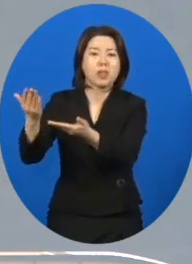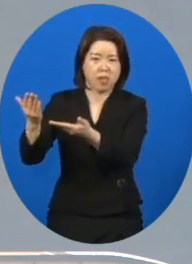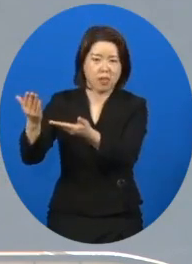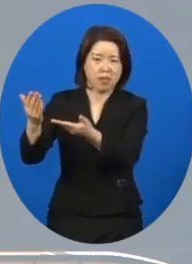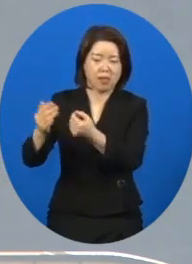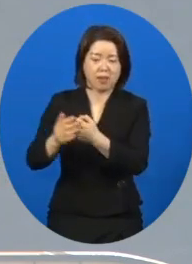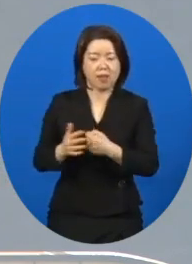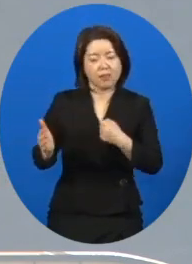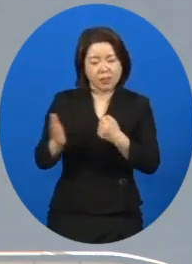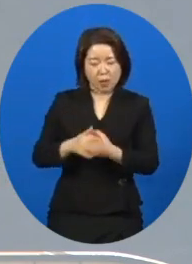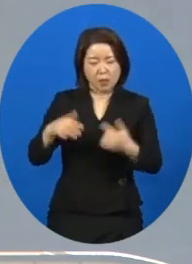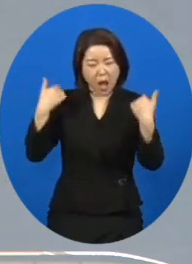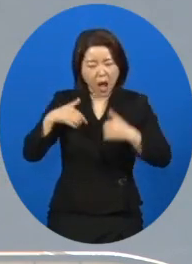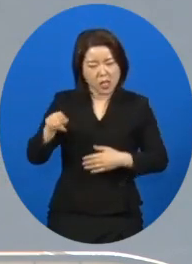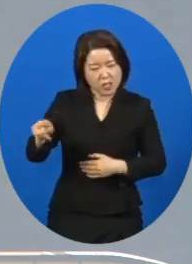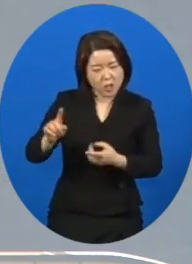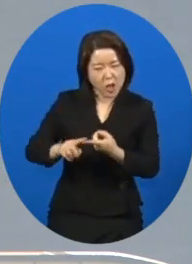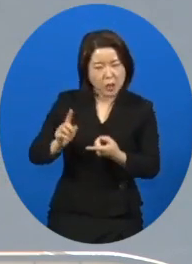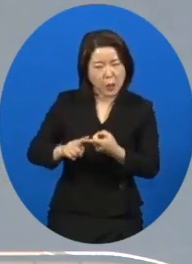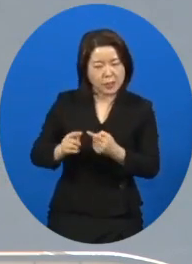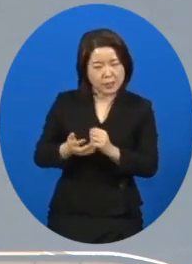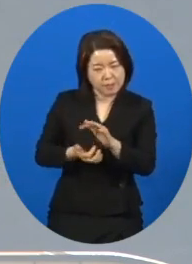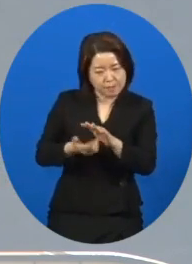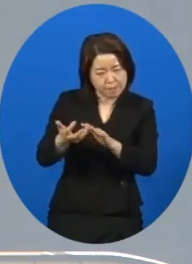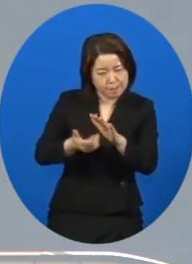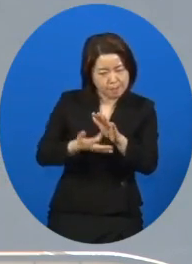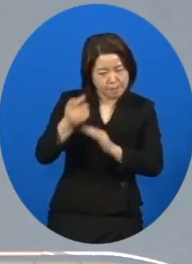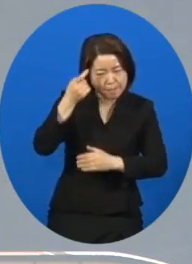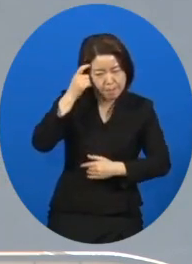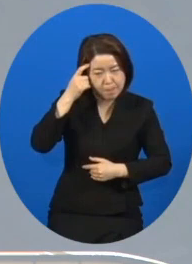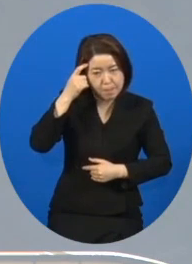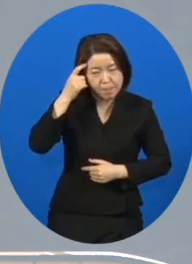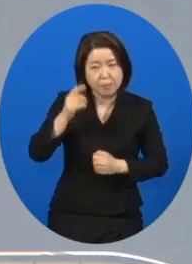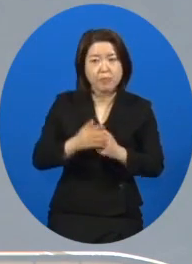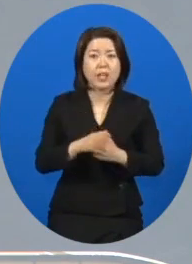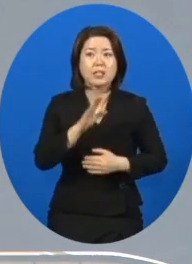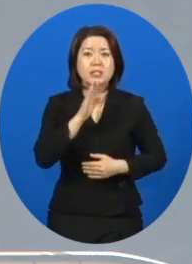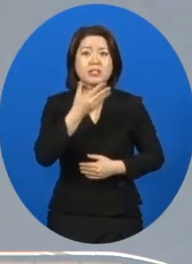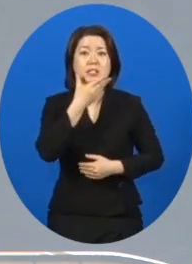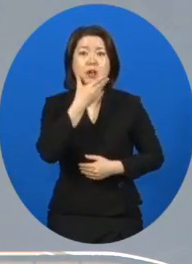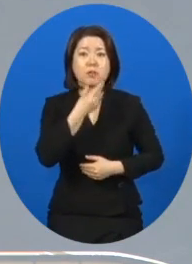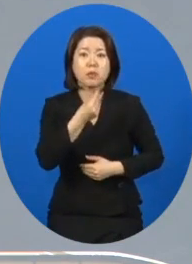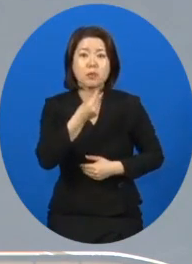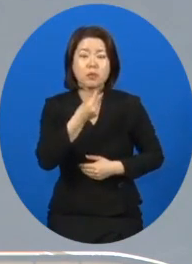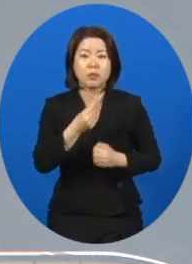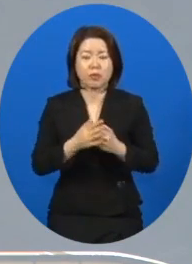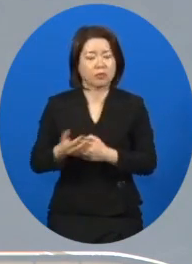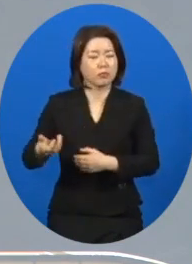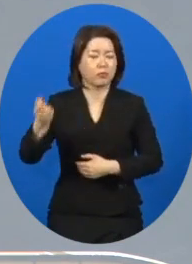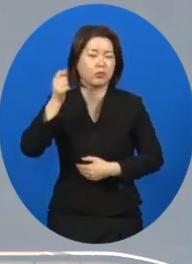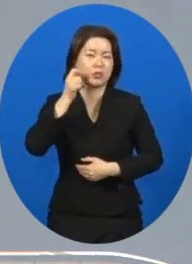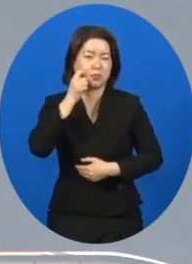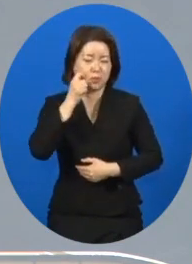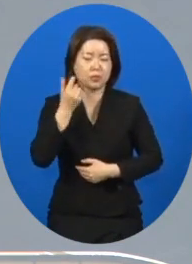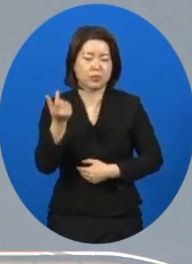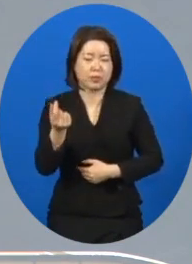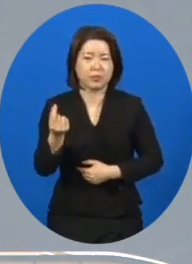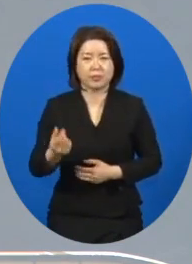그러니까 항상 그 점에 대해서 계산하느라고 진짜 복을 누리지를 못하는